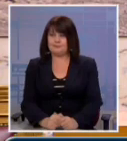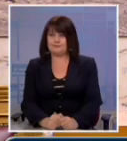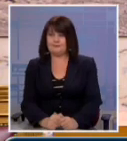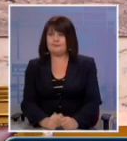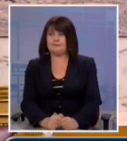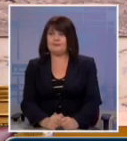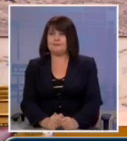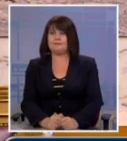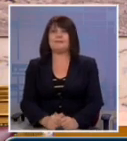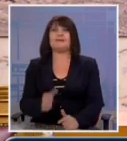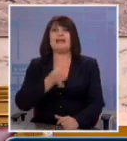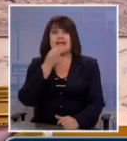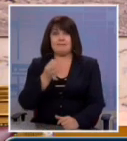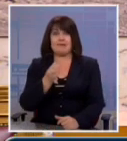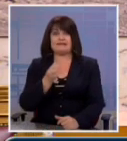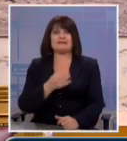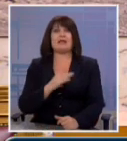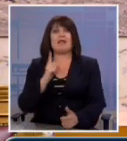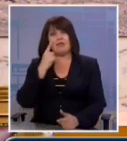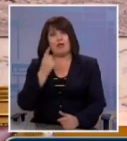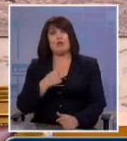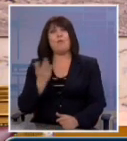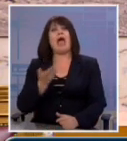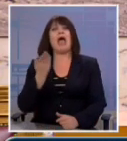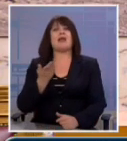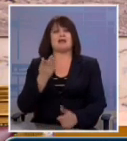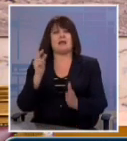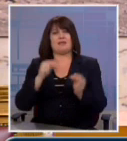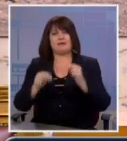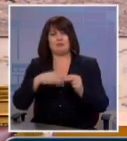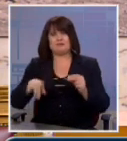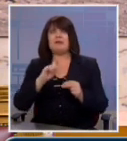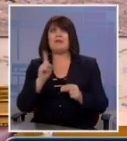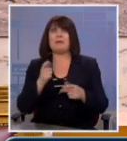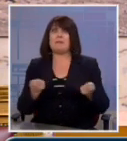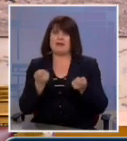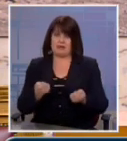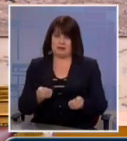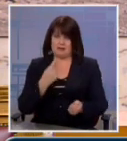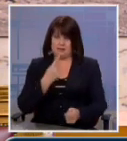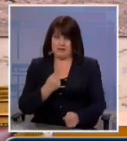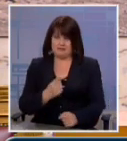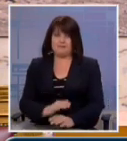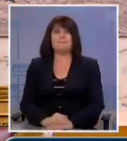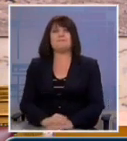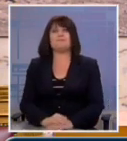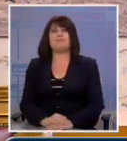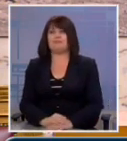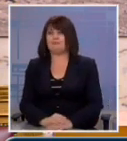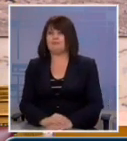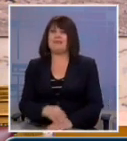είπατε θα δούμε αν θα γίνει το δημοψήφισμα και δεν πρέπει να γίνει. Επειδή αυτές